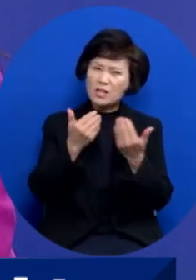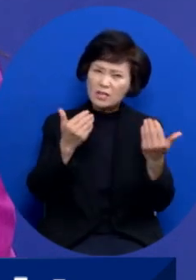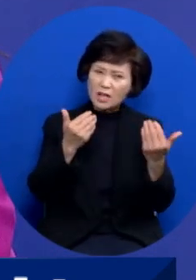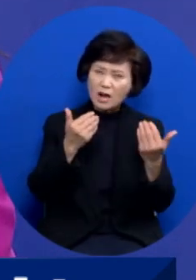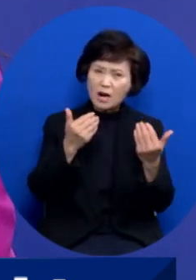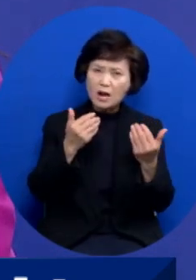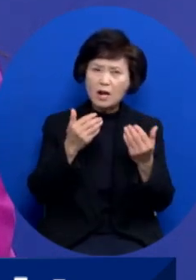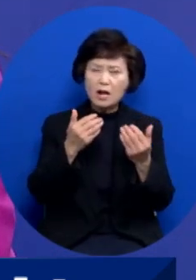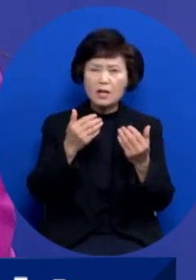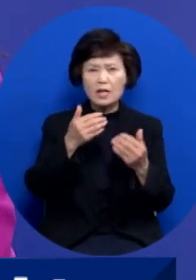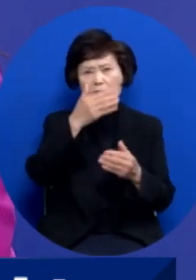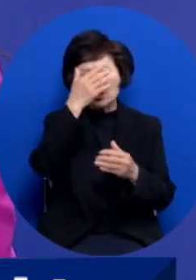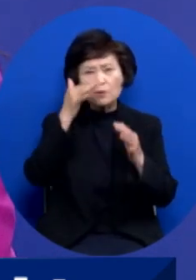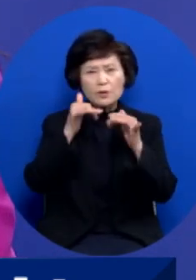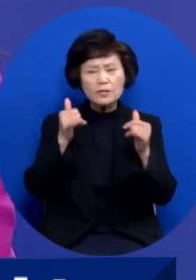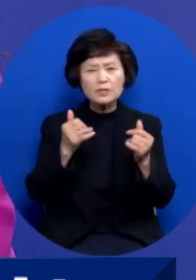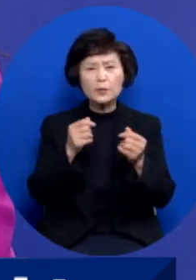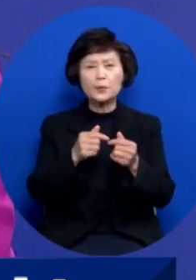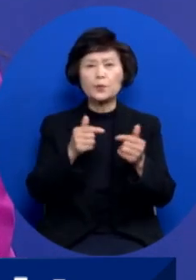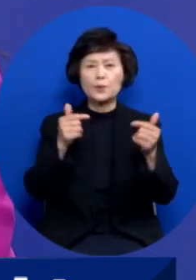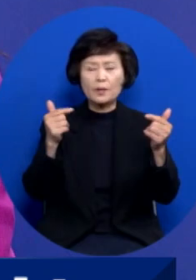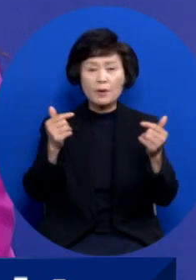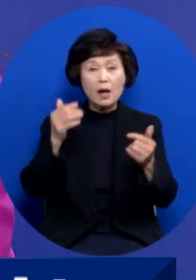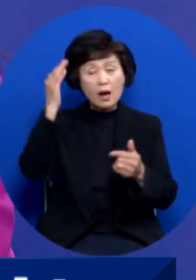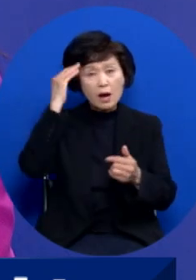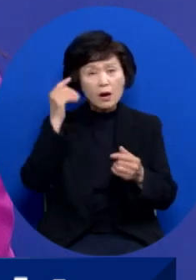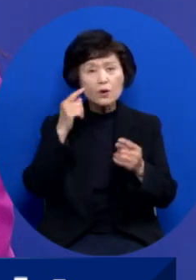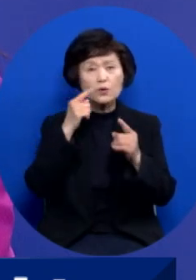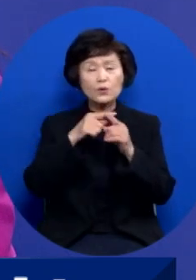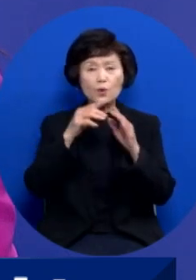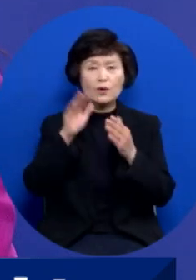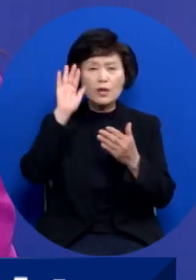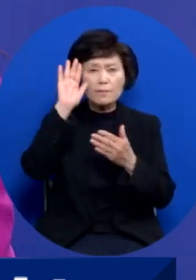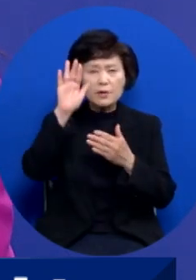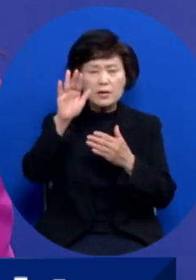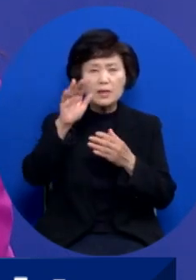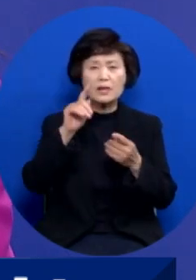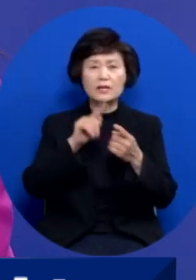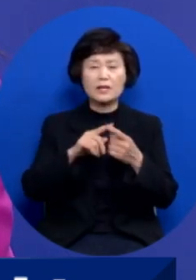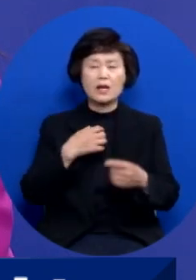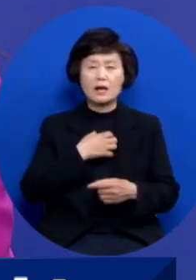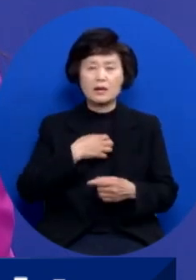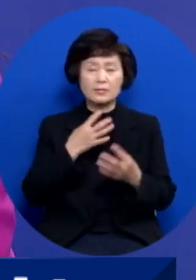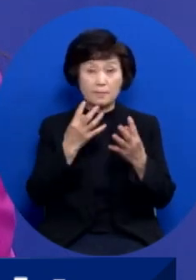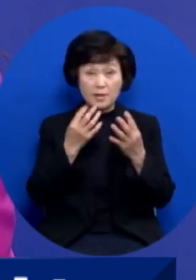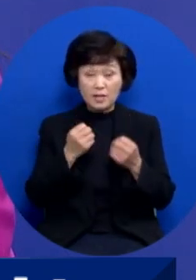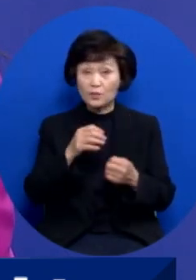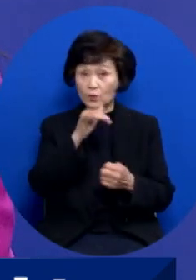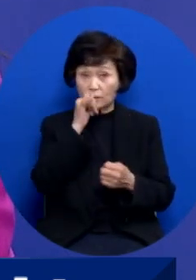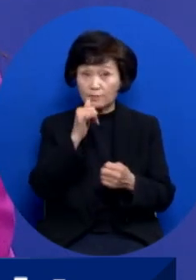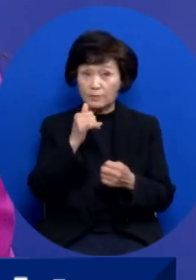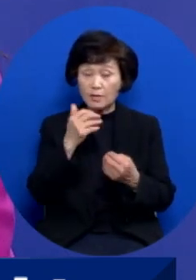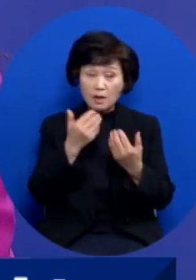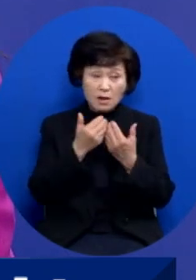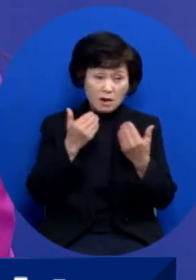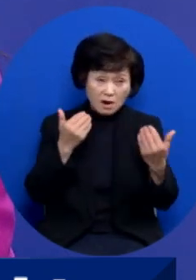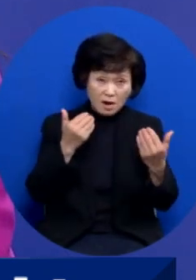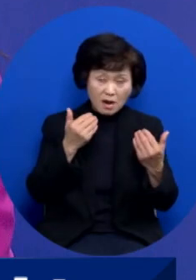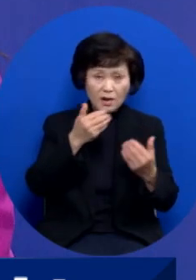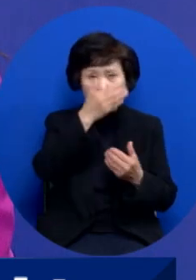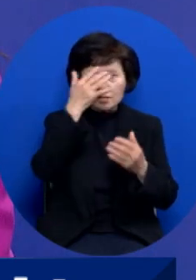세대가 늘어나면서 한국교회 미래에 대한 우려가 커지고 있습니다. 떠나가는 다음 세대에게 예수님의 사랑을